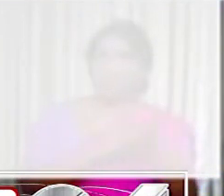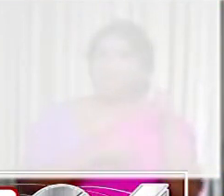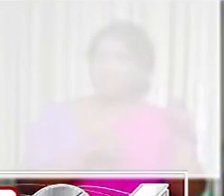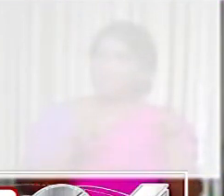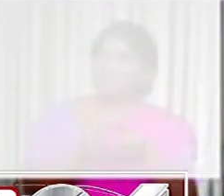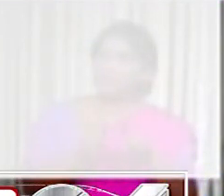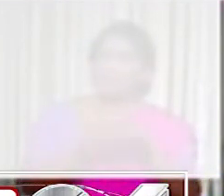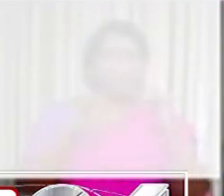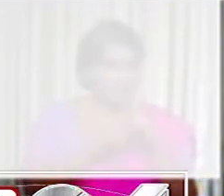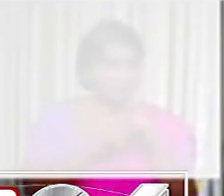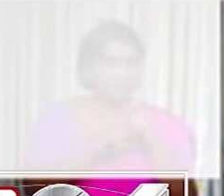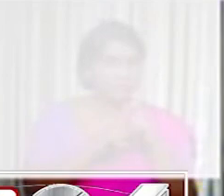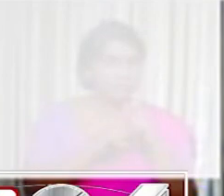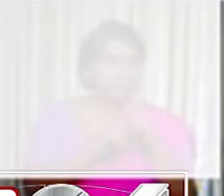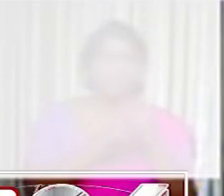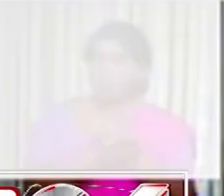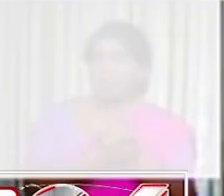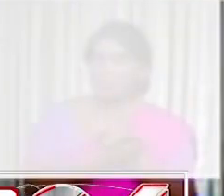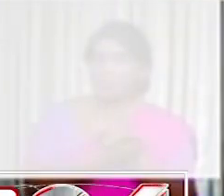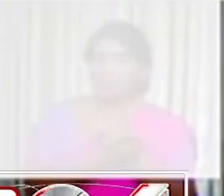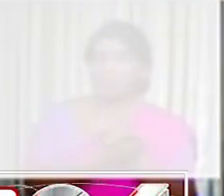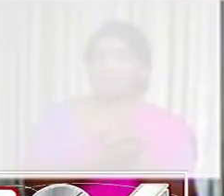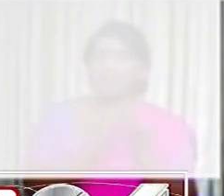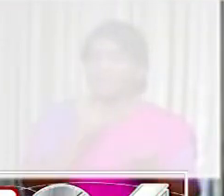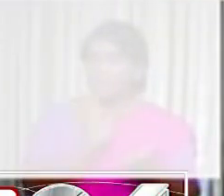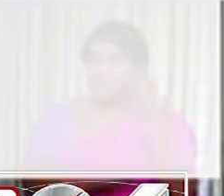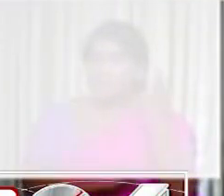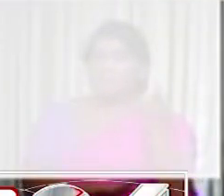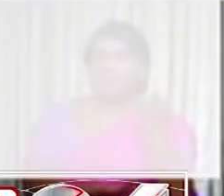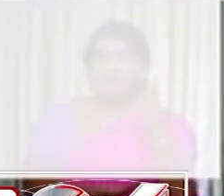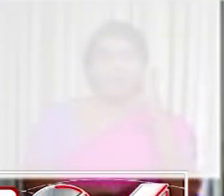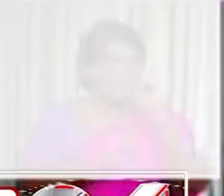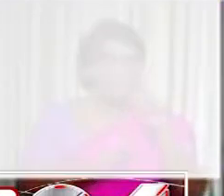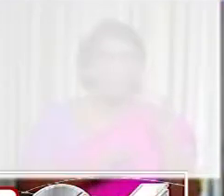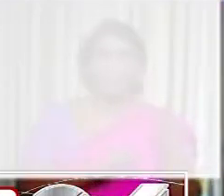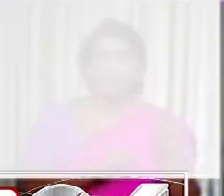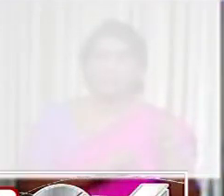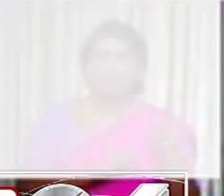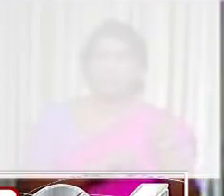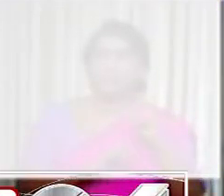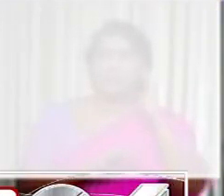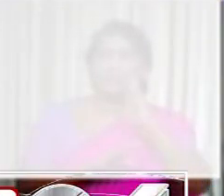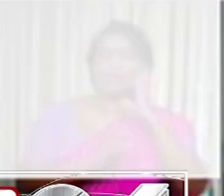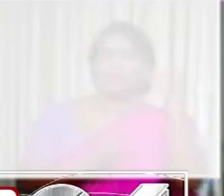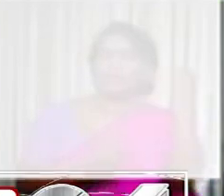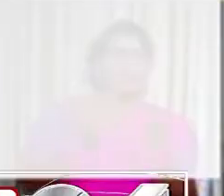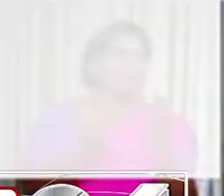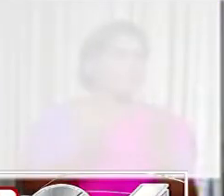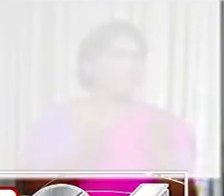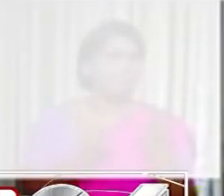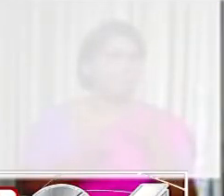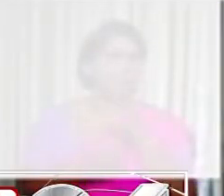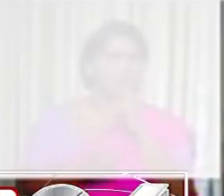වගේම උසස් අධ්‍යාපනයේට සම්පූර්ණයෙන්ම වැඩි මුදලක්, ඒ කියන්නේ 180ක් වැනි මුදලක් ඔක්කොම විදේශ ආධාර වලින් ලැබෙන මුදල් තමයි.